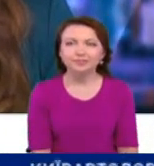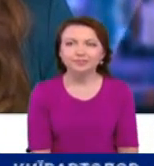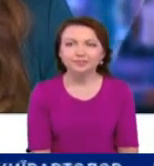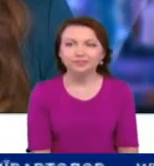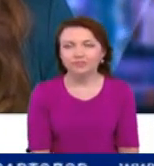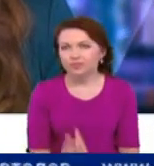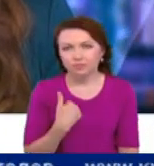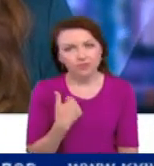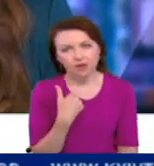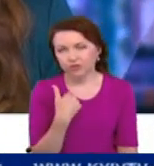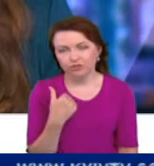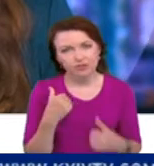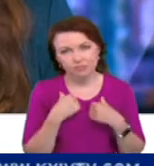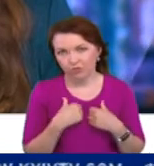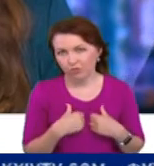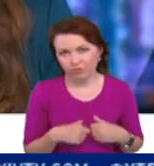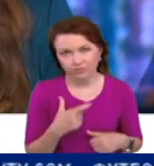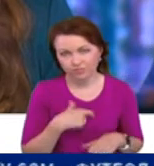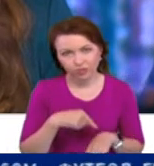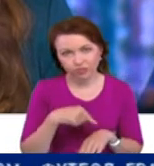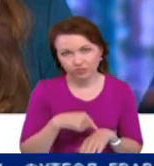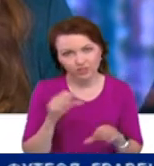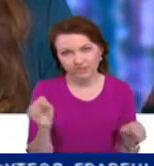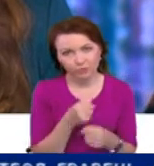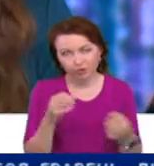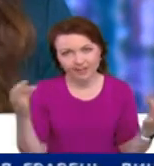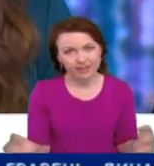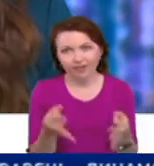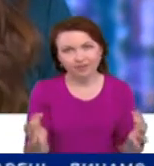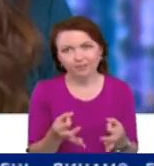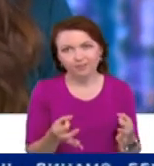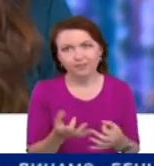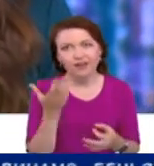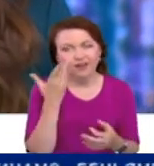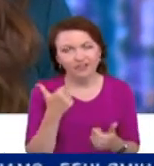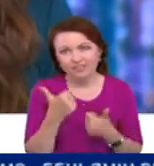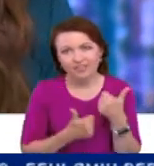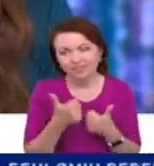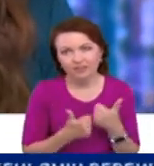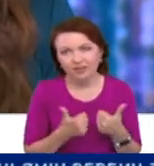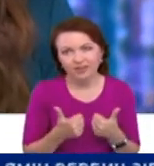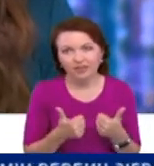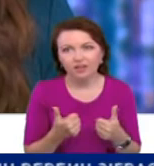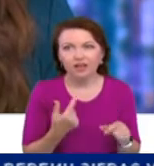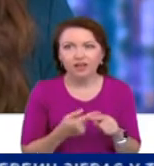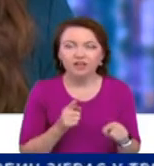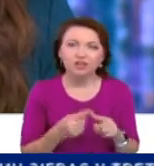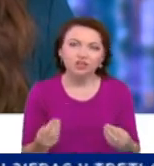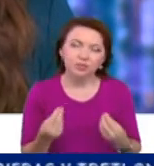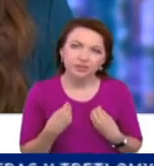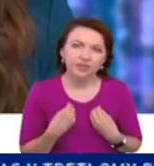Мне кажется, спокойным себя ощущать невозможно никогда, когда ты на соревнованиях. Но это придает